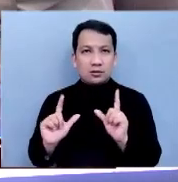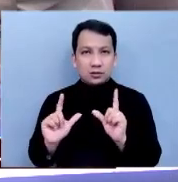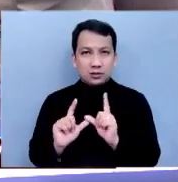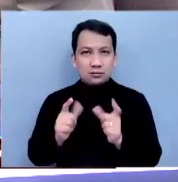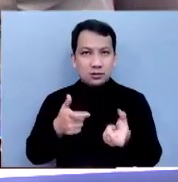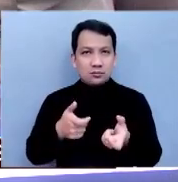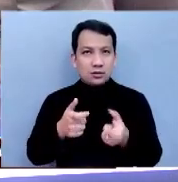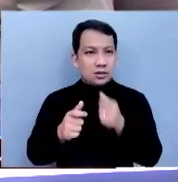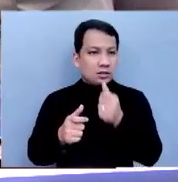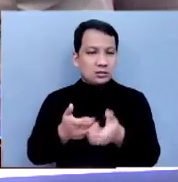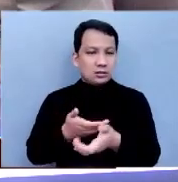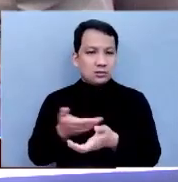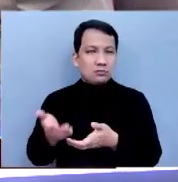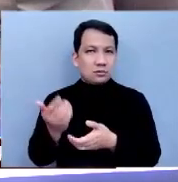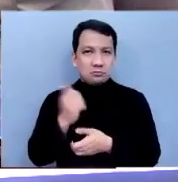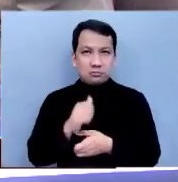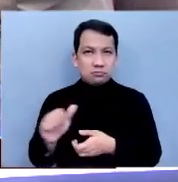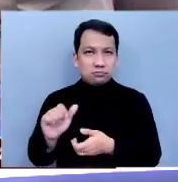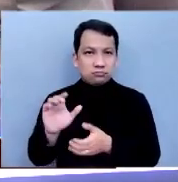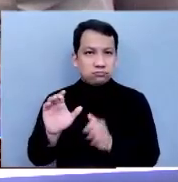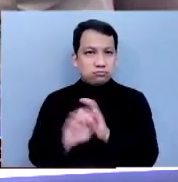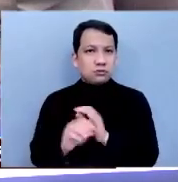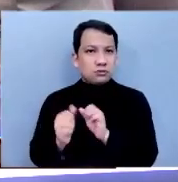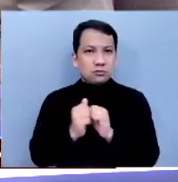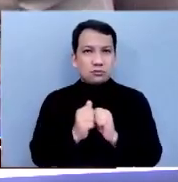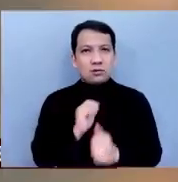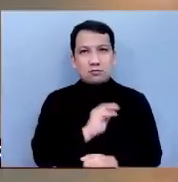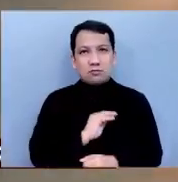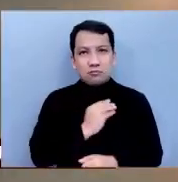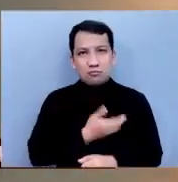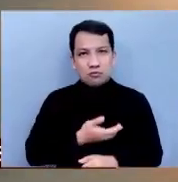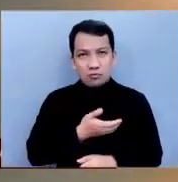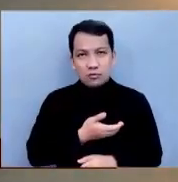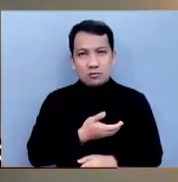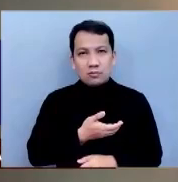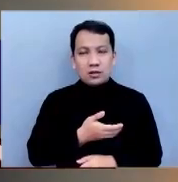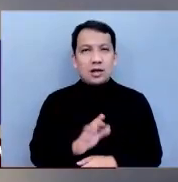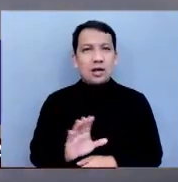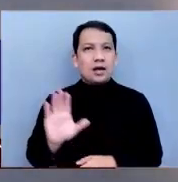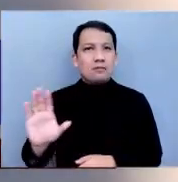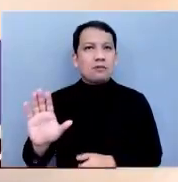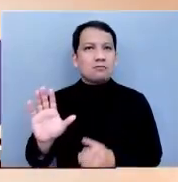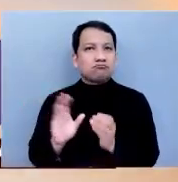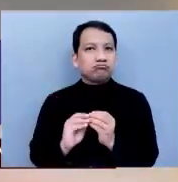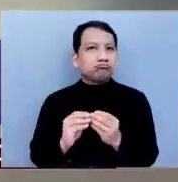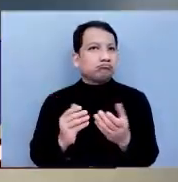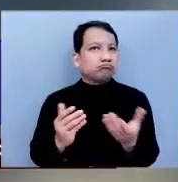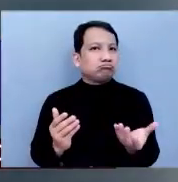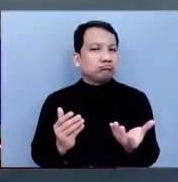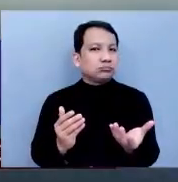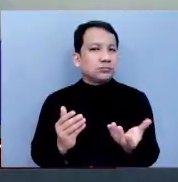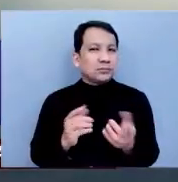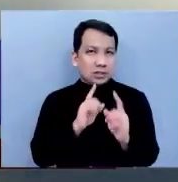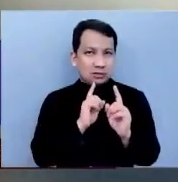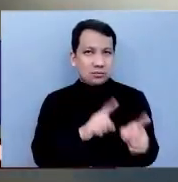been convicted of any crime involving moral turpitude. Ay, pero ito yung ano dyan, yung pangsagot